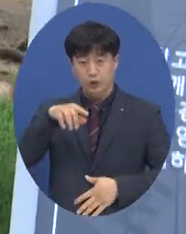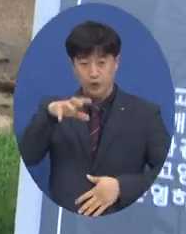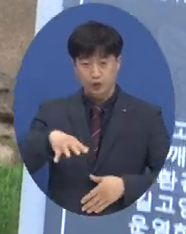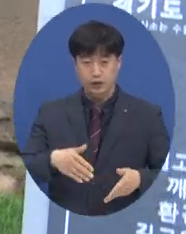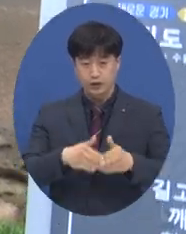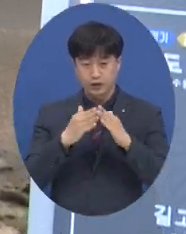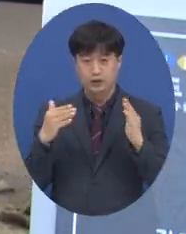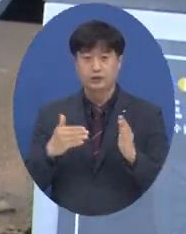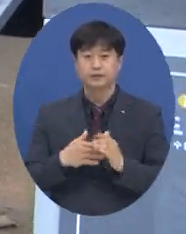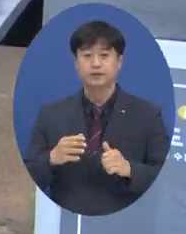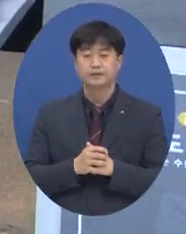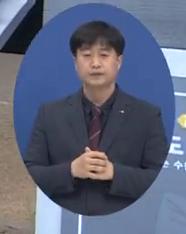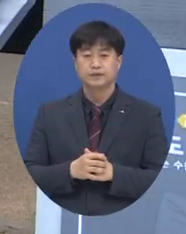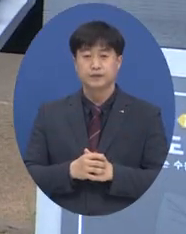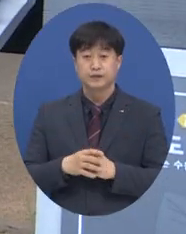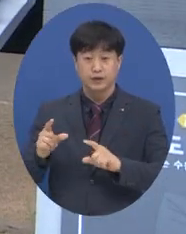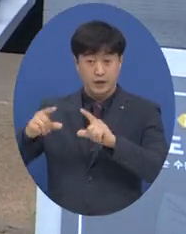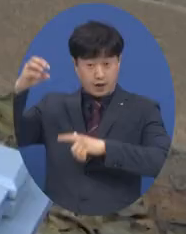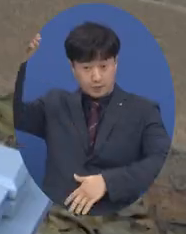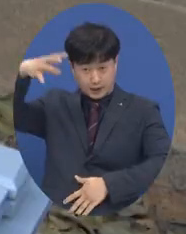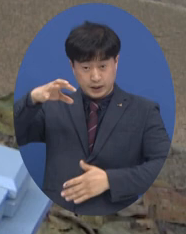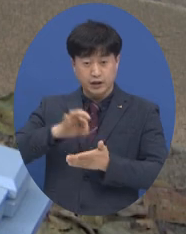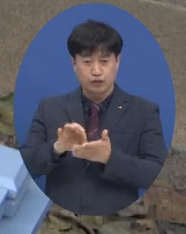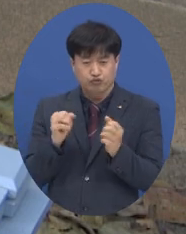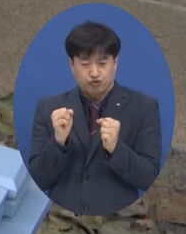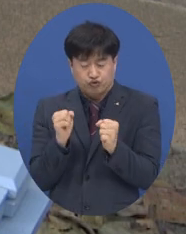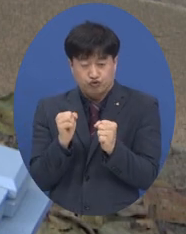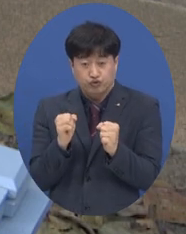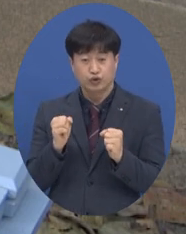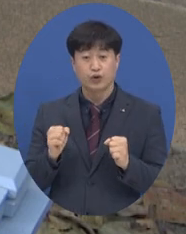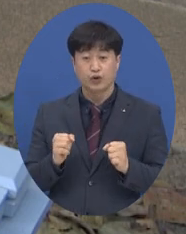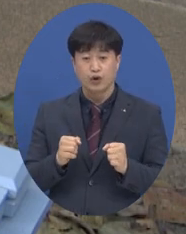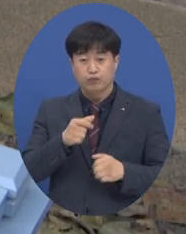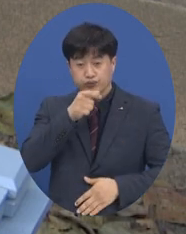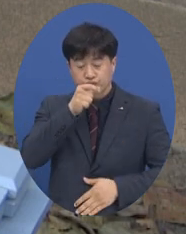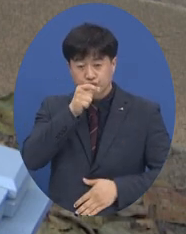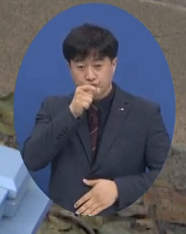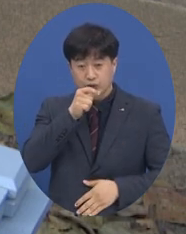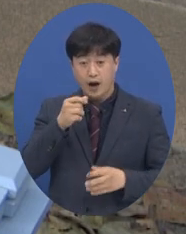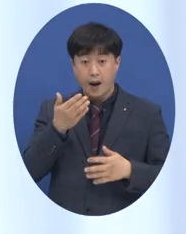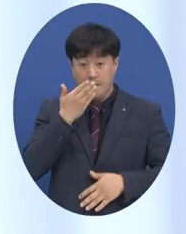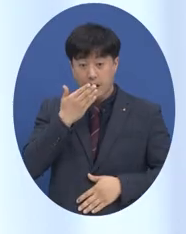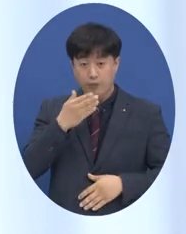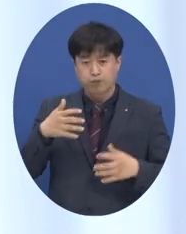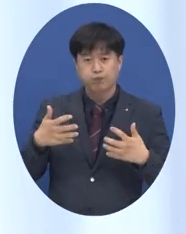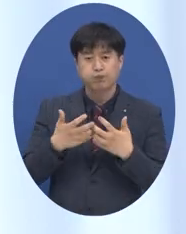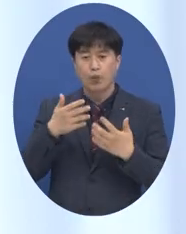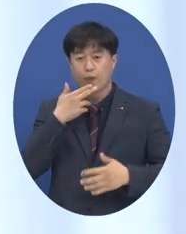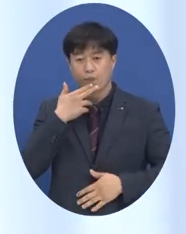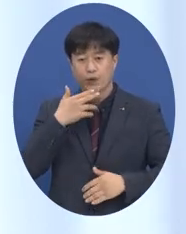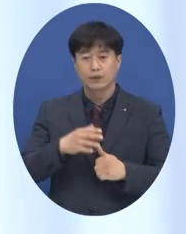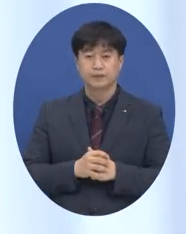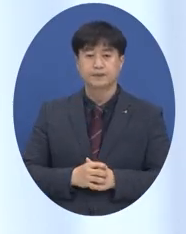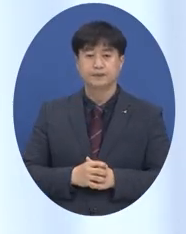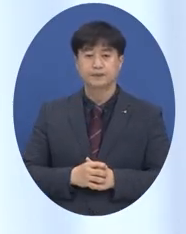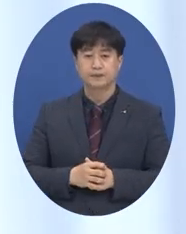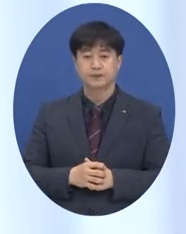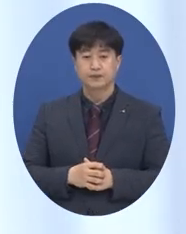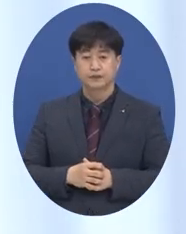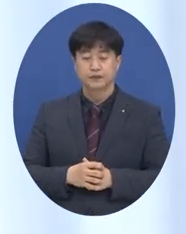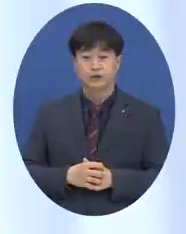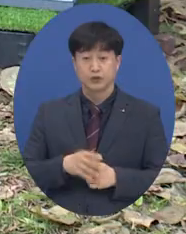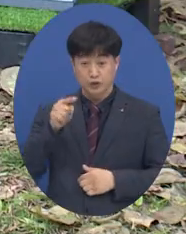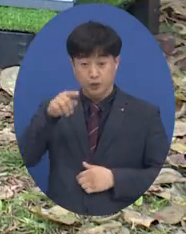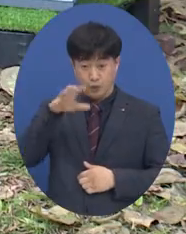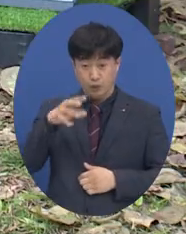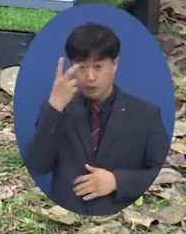설치했습니다 태양광을 이용해 추운 겨울에도 물과 사료가 얼지 않도록 만들었습니다 저희 gtb 가